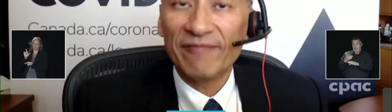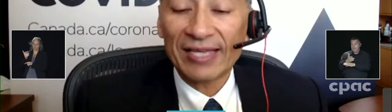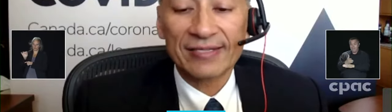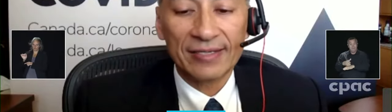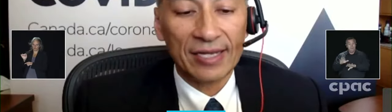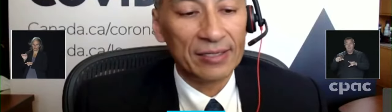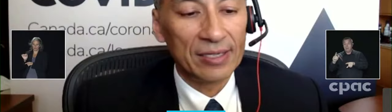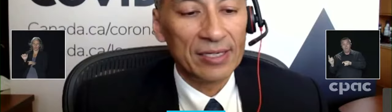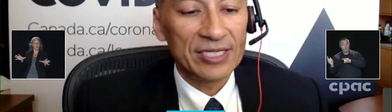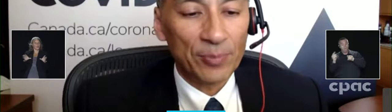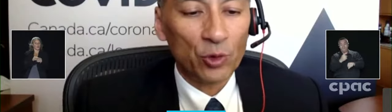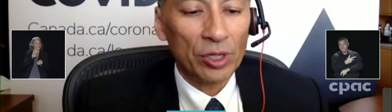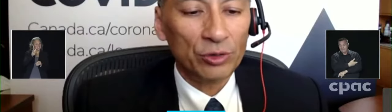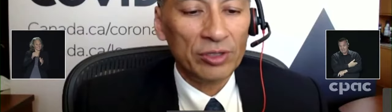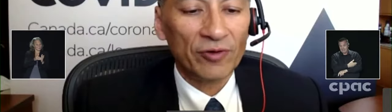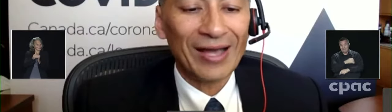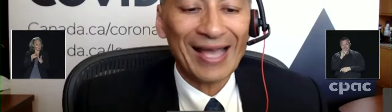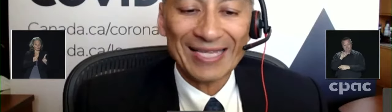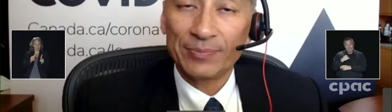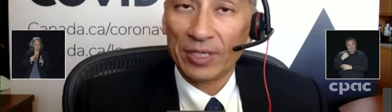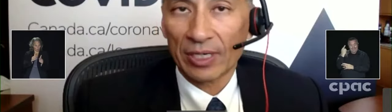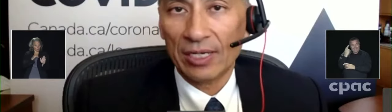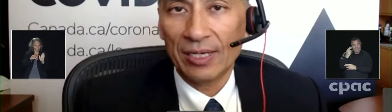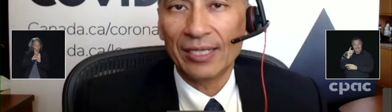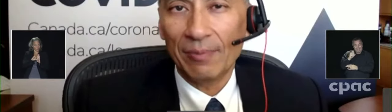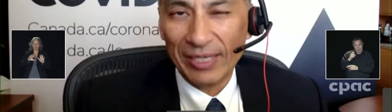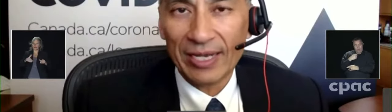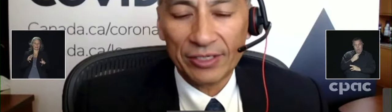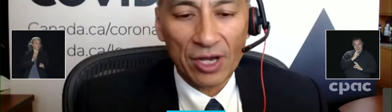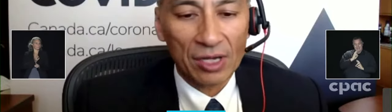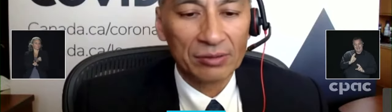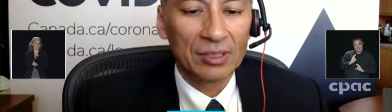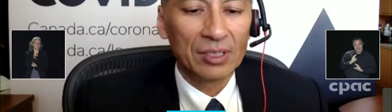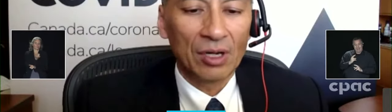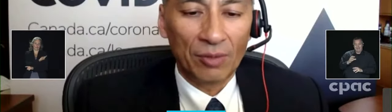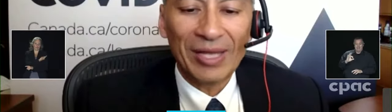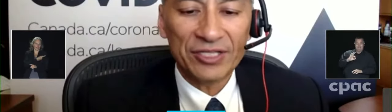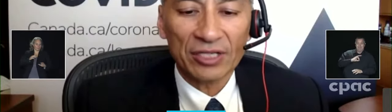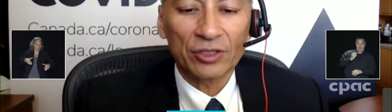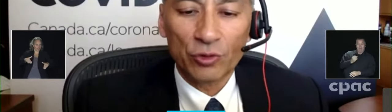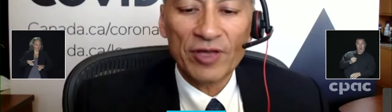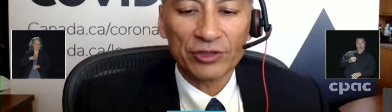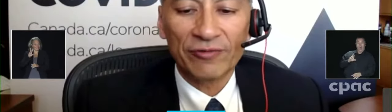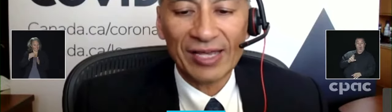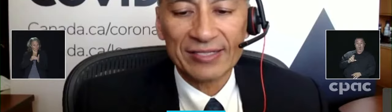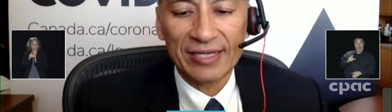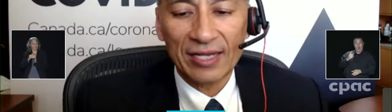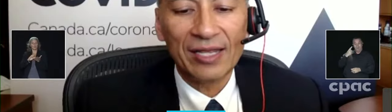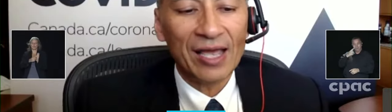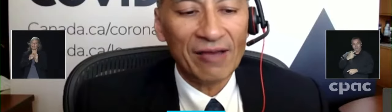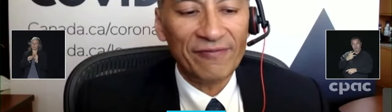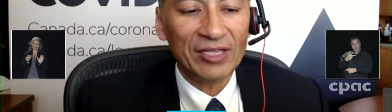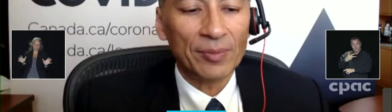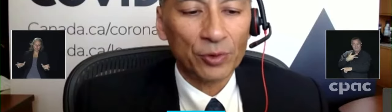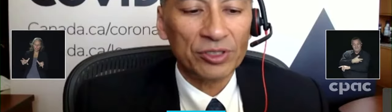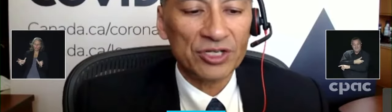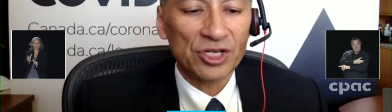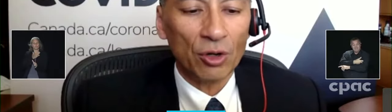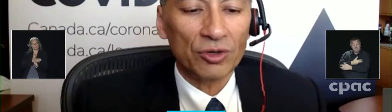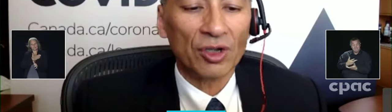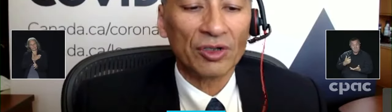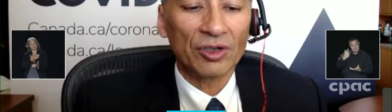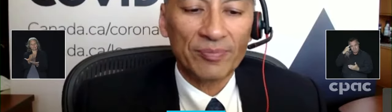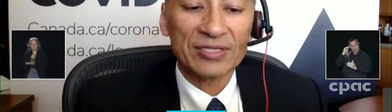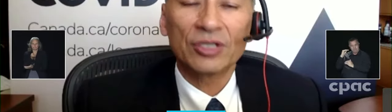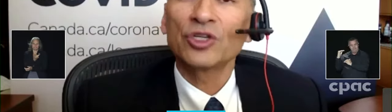sont pas vaccinés. C'est pourquoi nous devons aspirer à la médaille d'or en matière de couverture vaccinale afin de